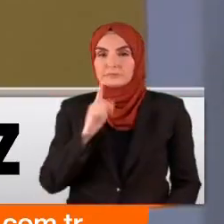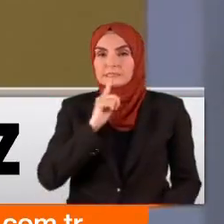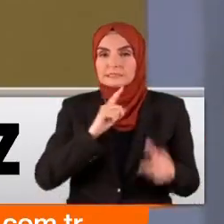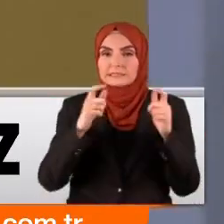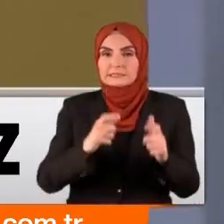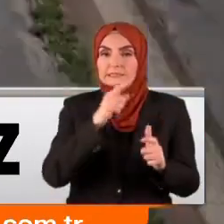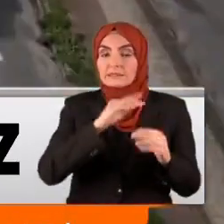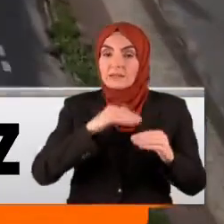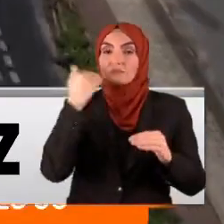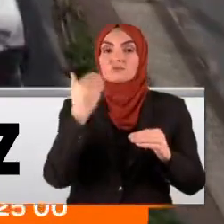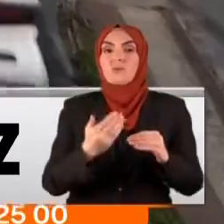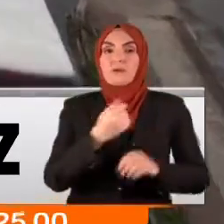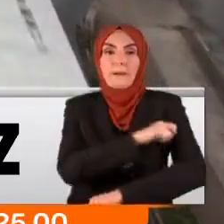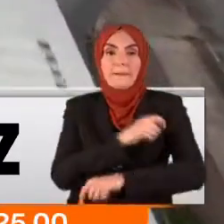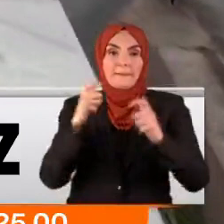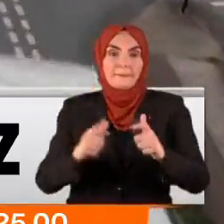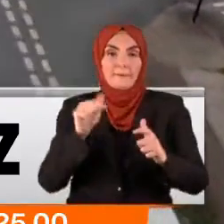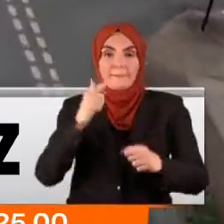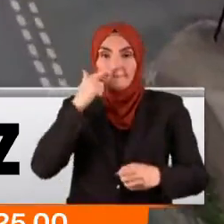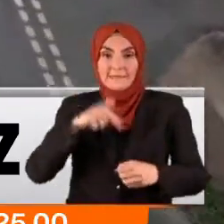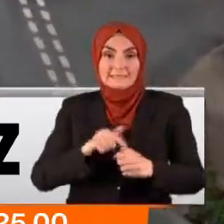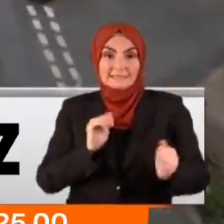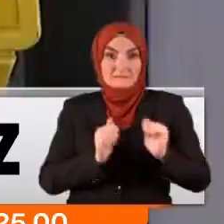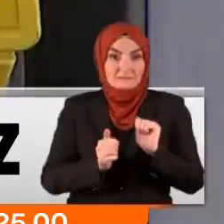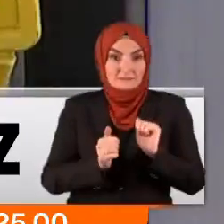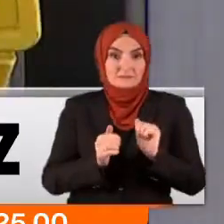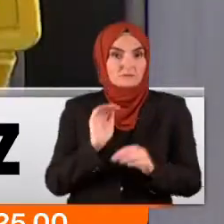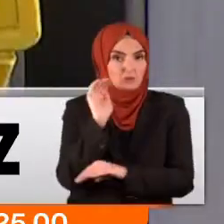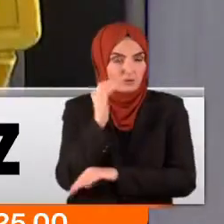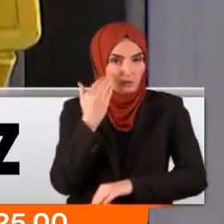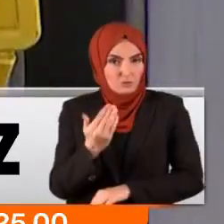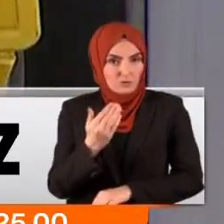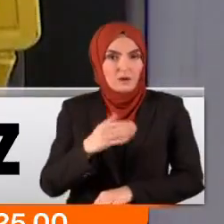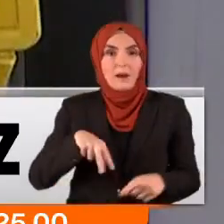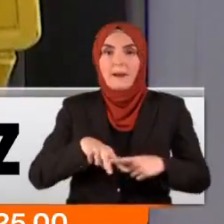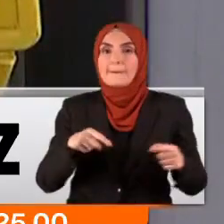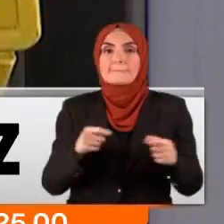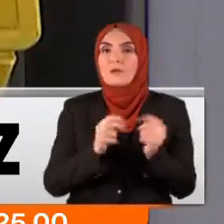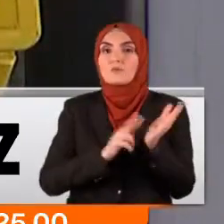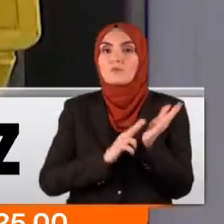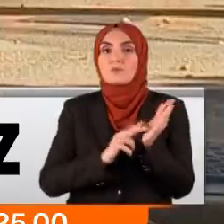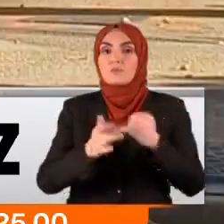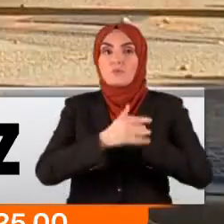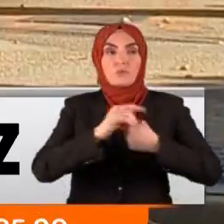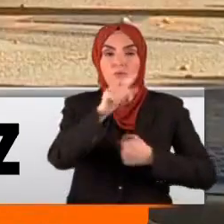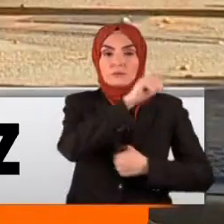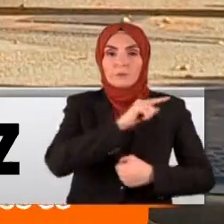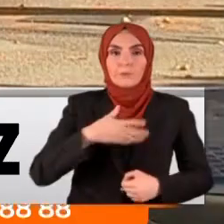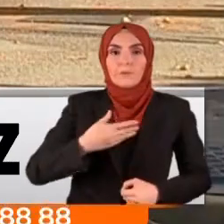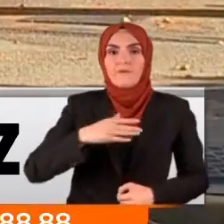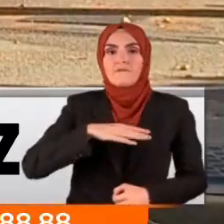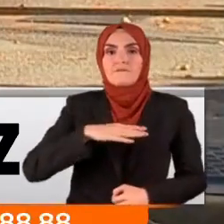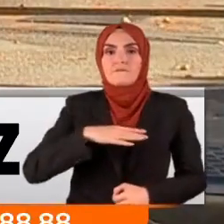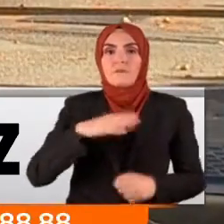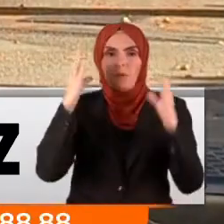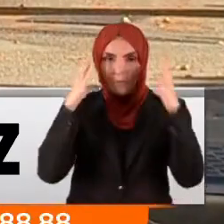İngiltere'nin ardından Almanya'nın da akaryakıt krizi yaşaması diğer Avrupa Birliği ülkelerinde de endişeye neden oldu. Hollanda, Fransa,